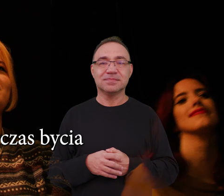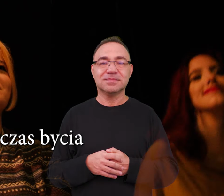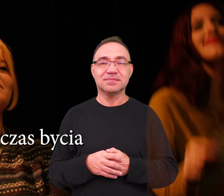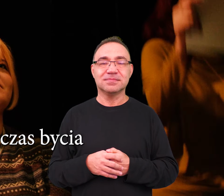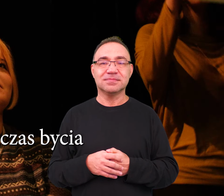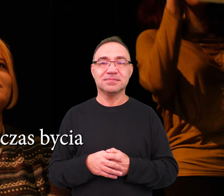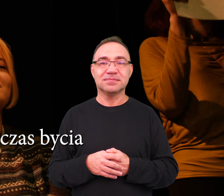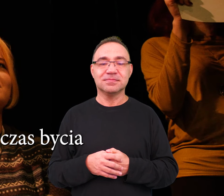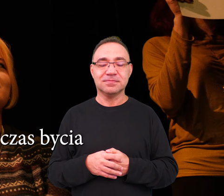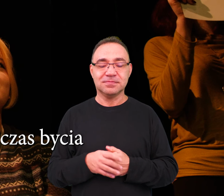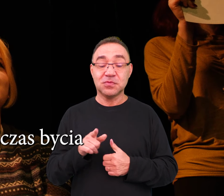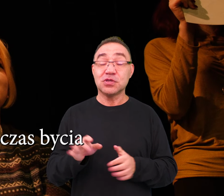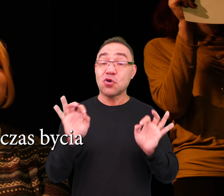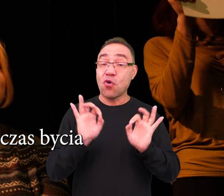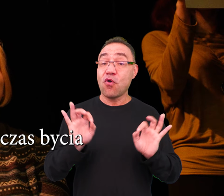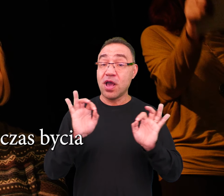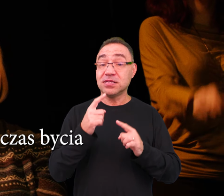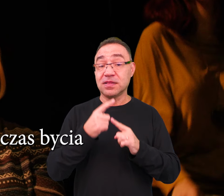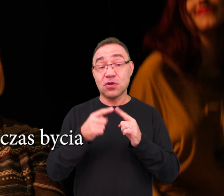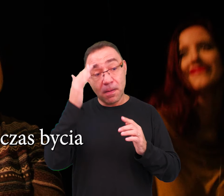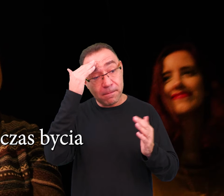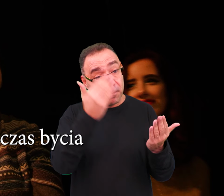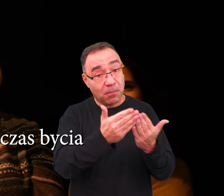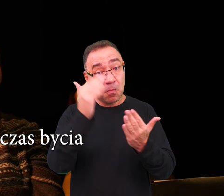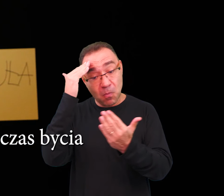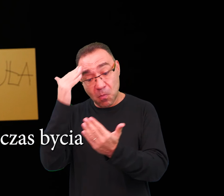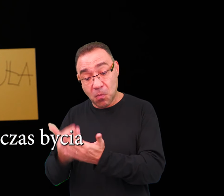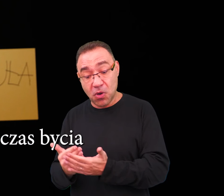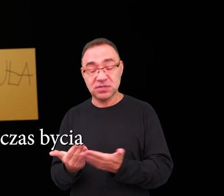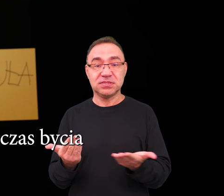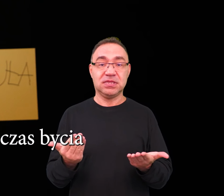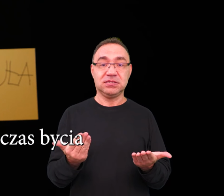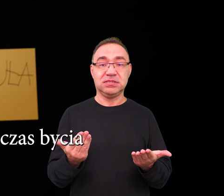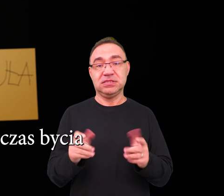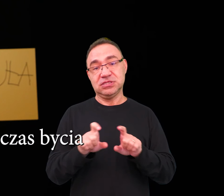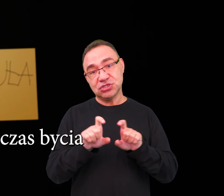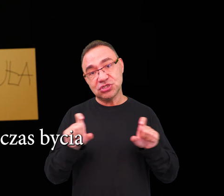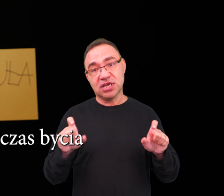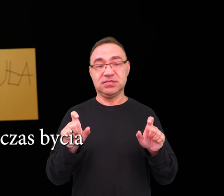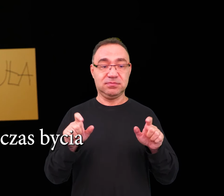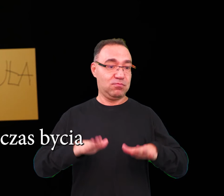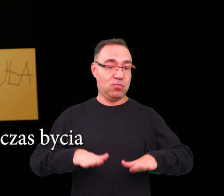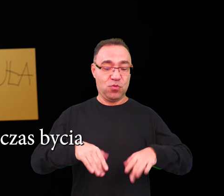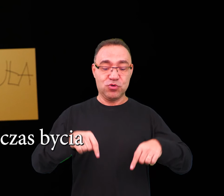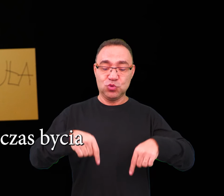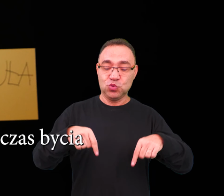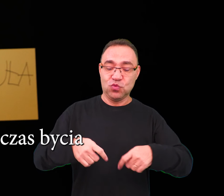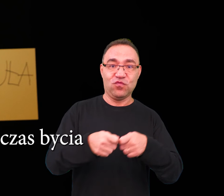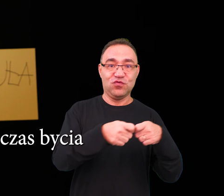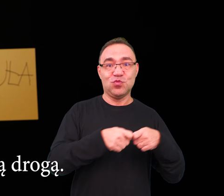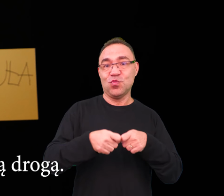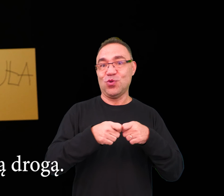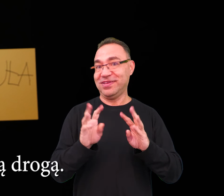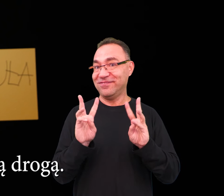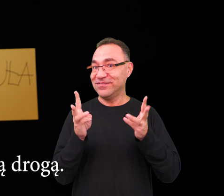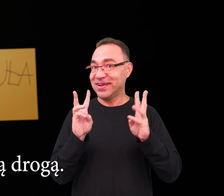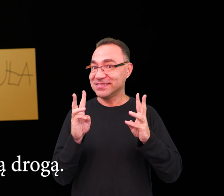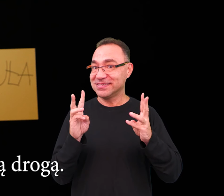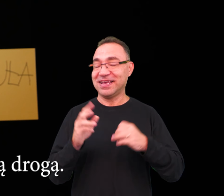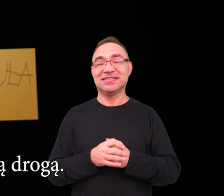To jest taka okazja, żeby się trochę poznać, przynajmniej na ten czas bycia wspólnego na warsztatach. Bo wiadomo,